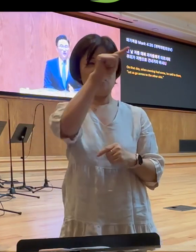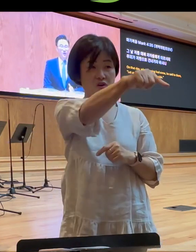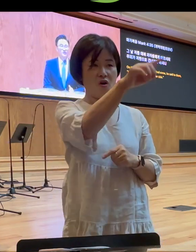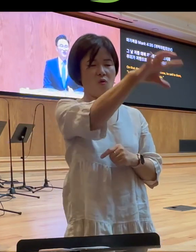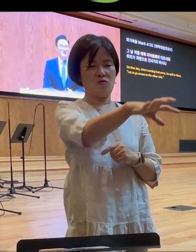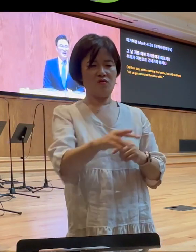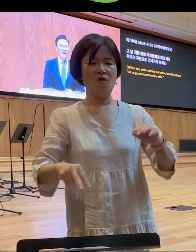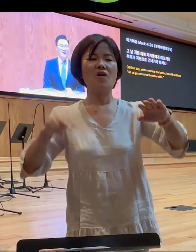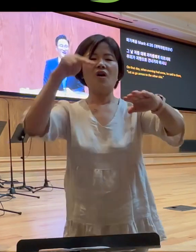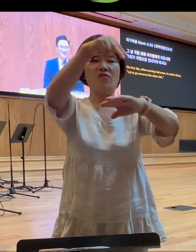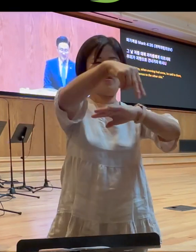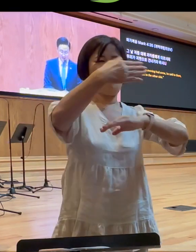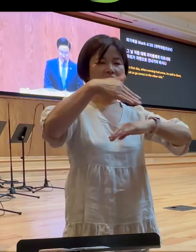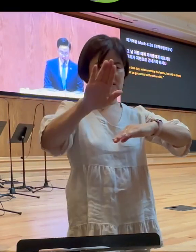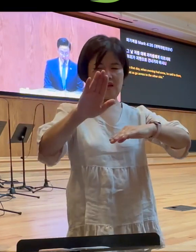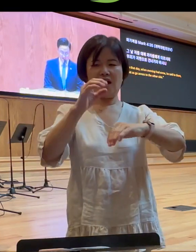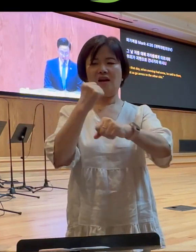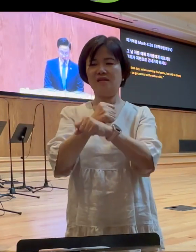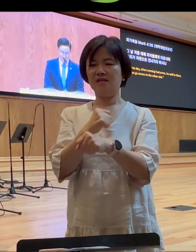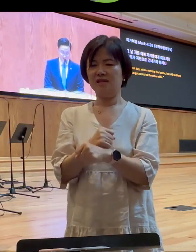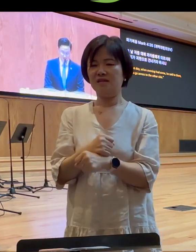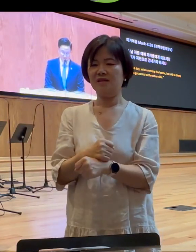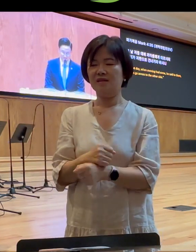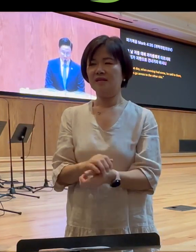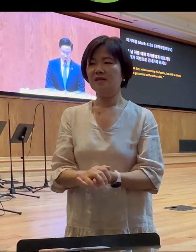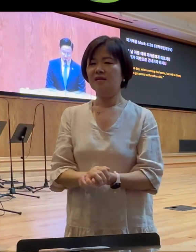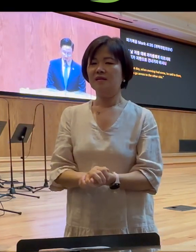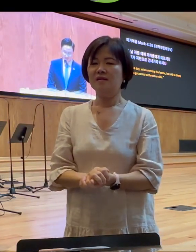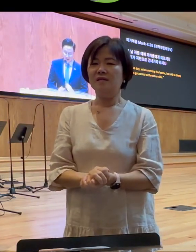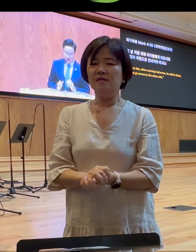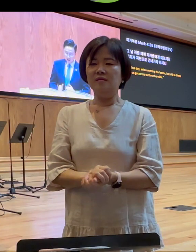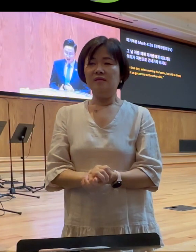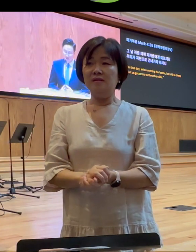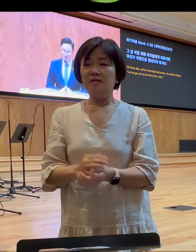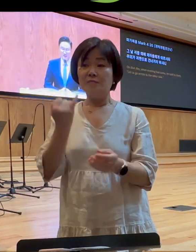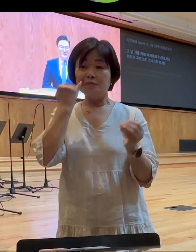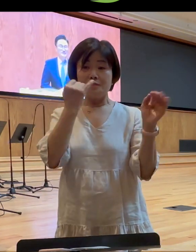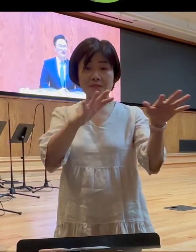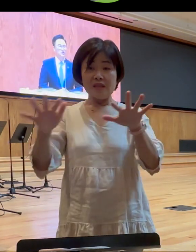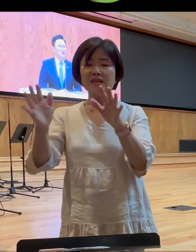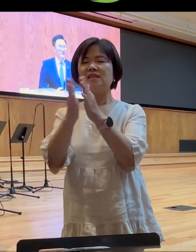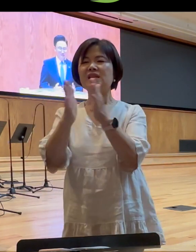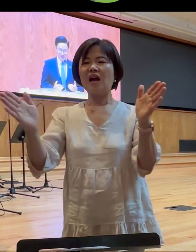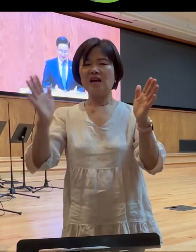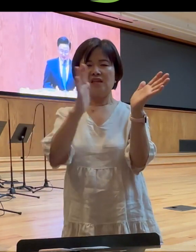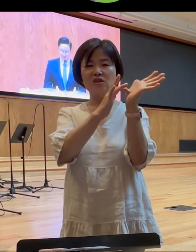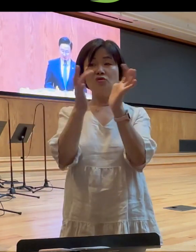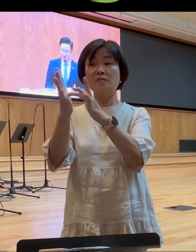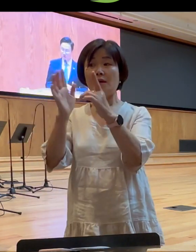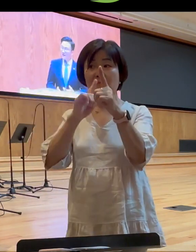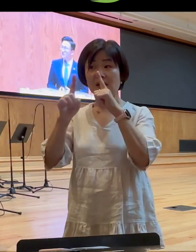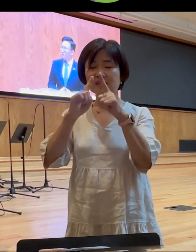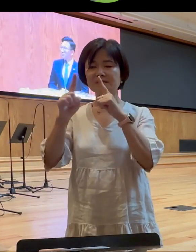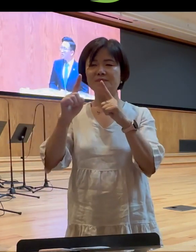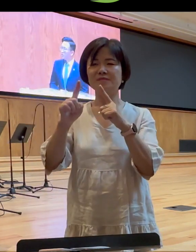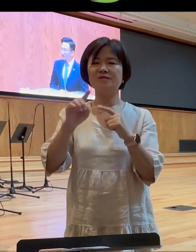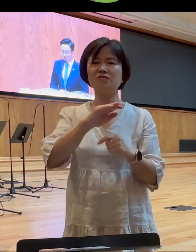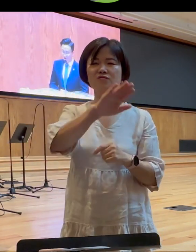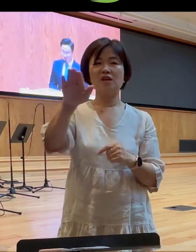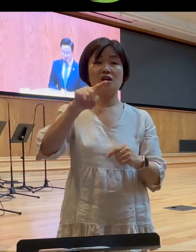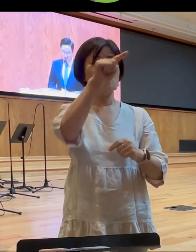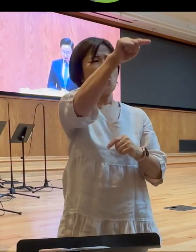저편으로 건너가자 하시니. 아멘. 항해의 시작은 예수님의 말씀, 우리가